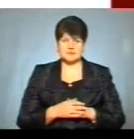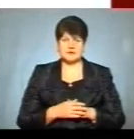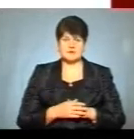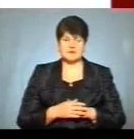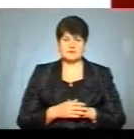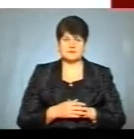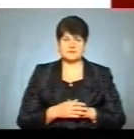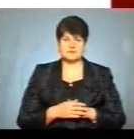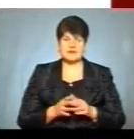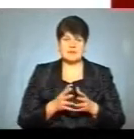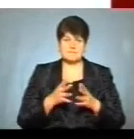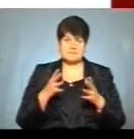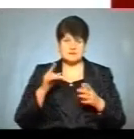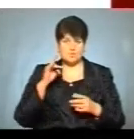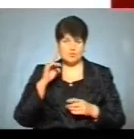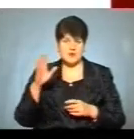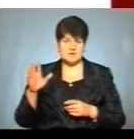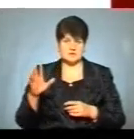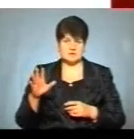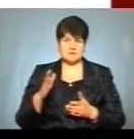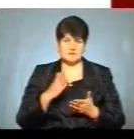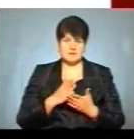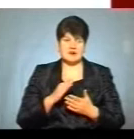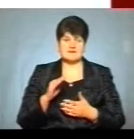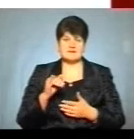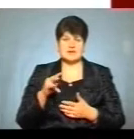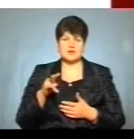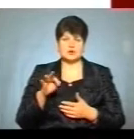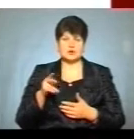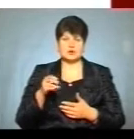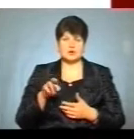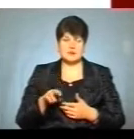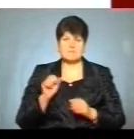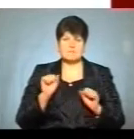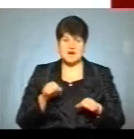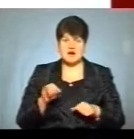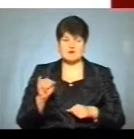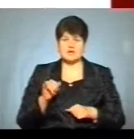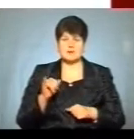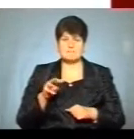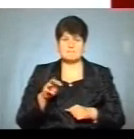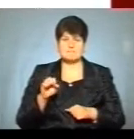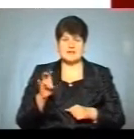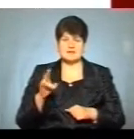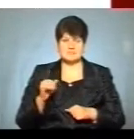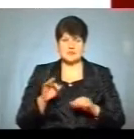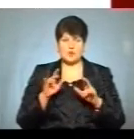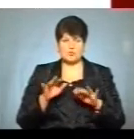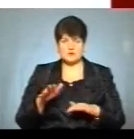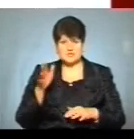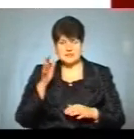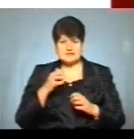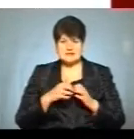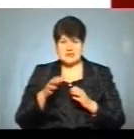також. Найбільша популярність має філологія, право та менеджмент. Також серед лідерів комп'ютерні науки, середня